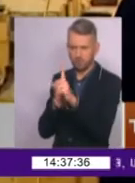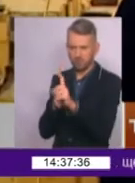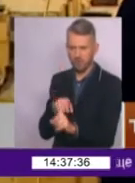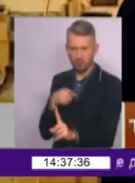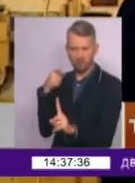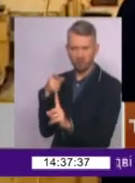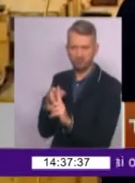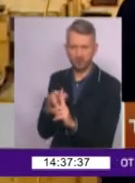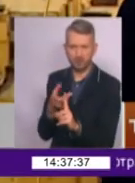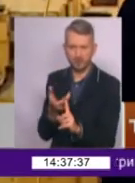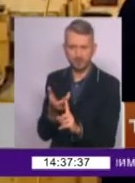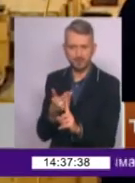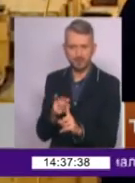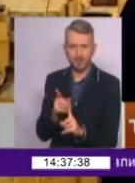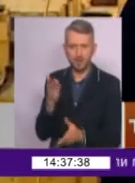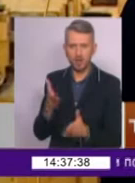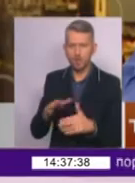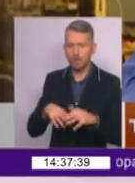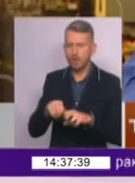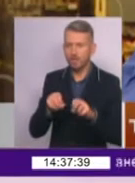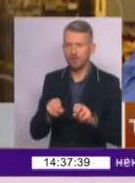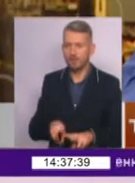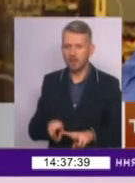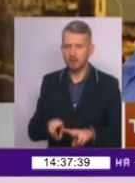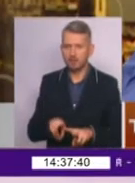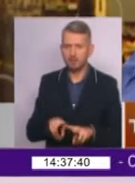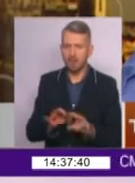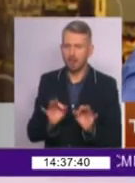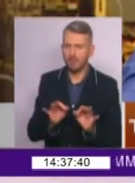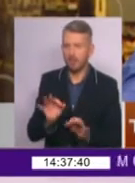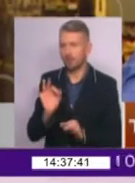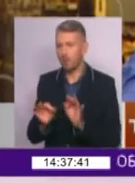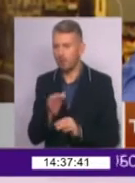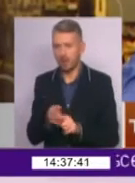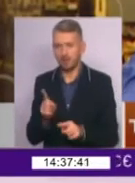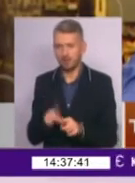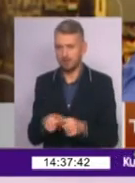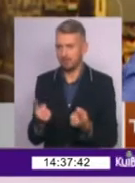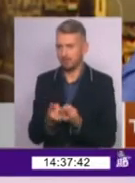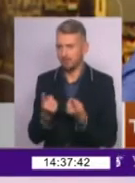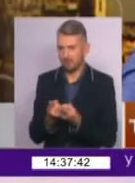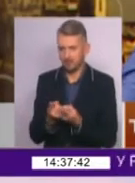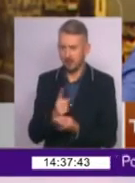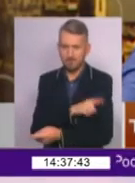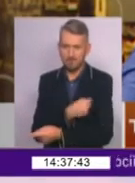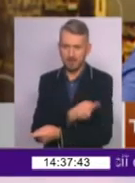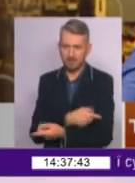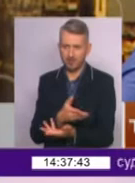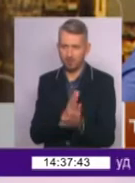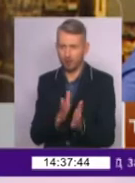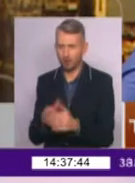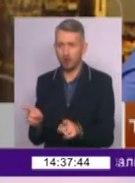дуже якщо, знайома ситуація. Якщо фахівець адекватний, нормальний, це типова медична процедура, так само, як зробити,